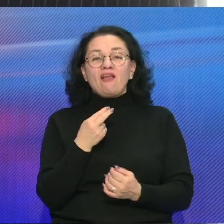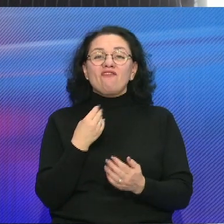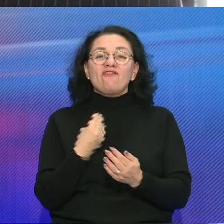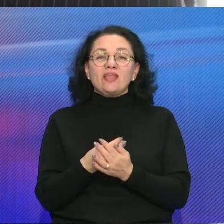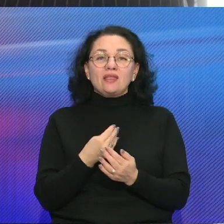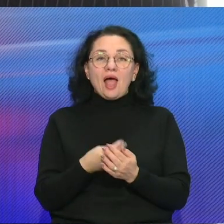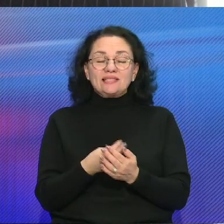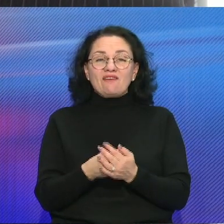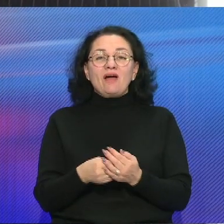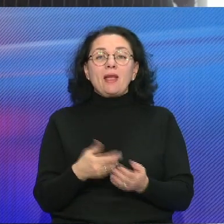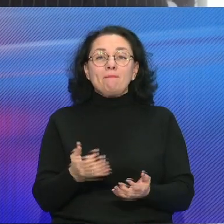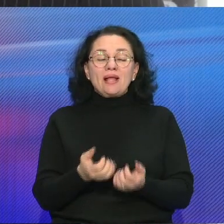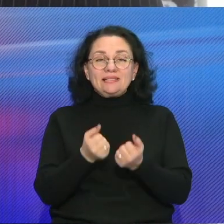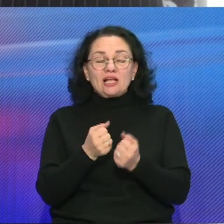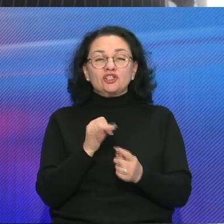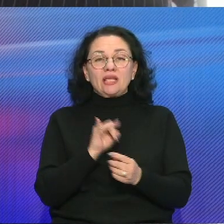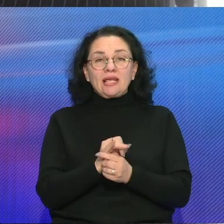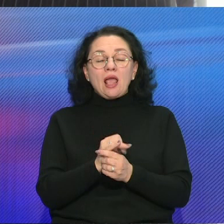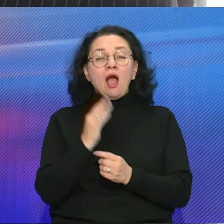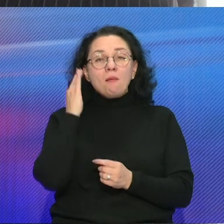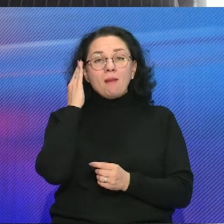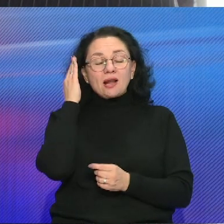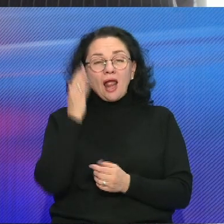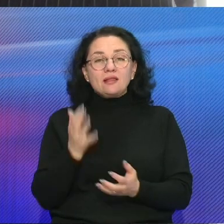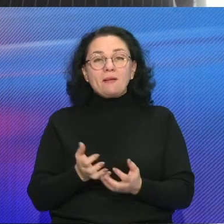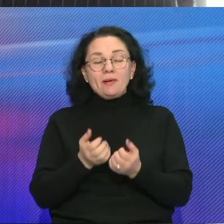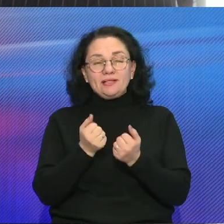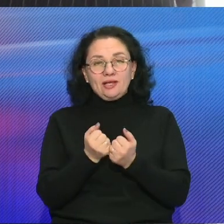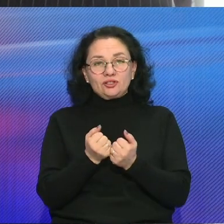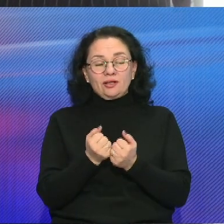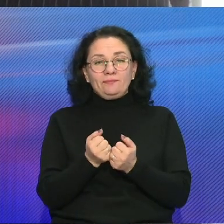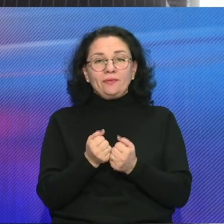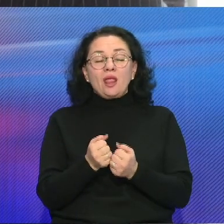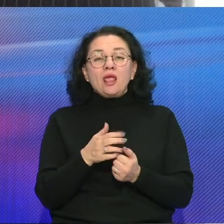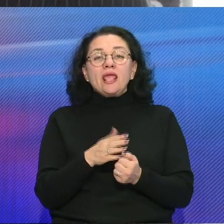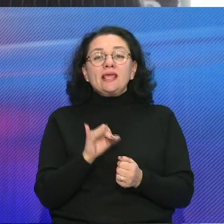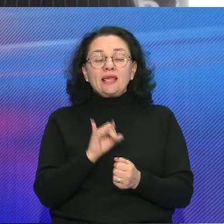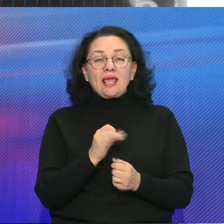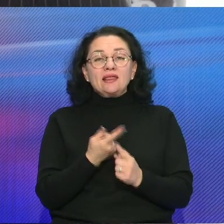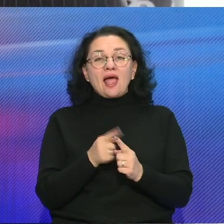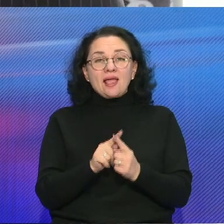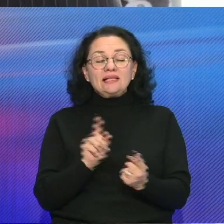И самое главное, почему наши люди очень активно, ветераны, на эти встречи, мероприятия,